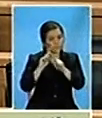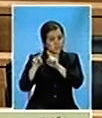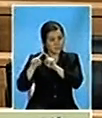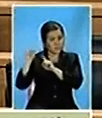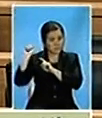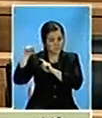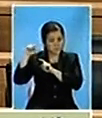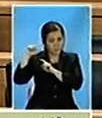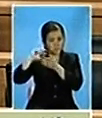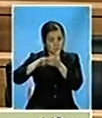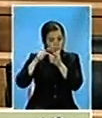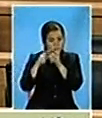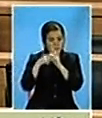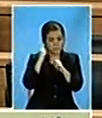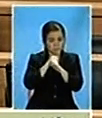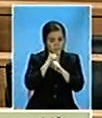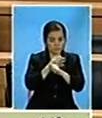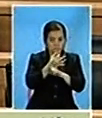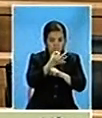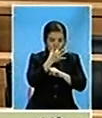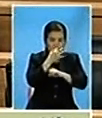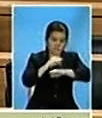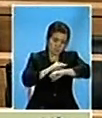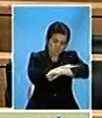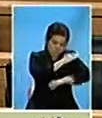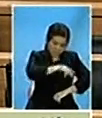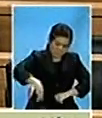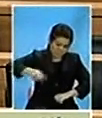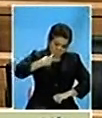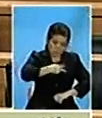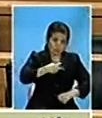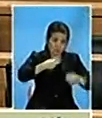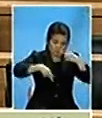ถึงการประกอบวิชาชีพด้านวิชากรรมไทยไม่ได้ขยายความถึงคำว่า